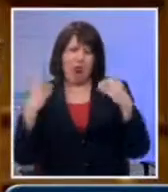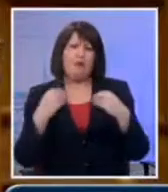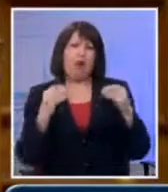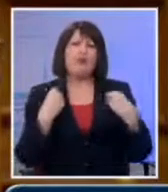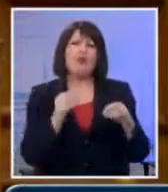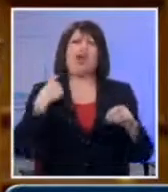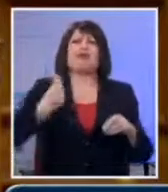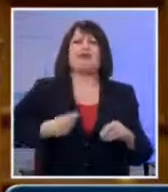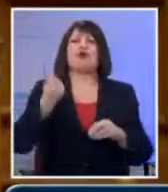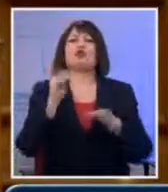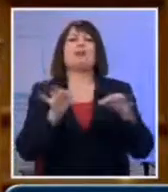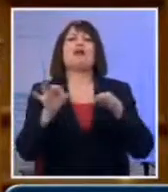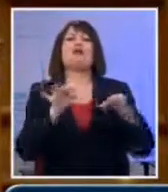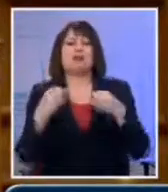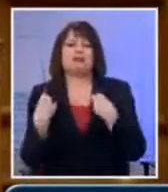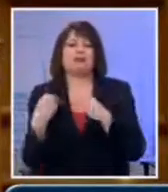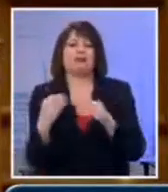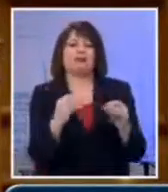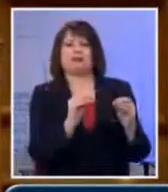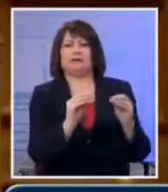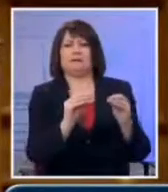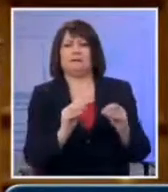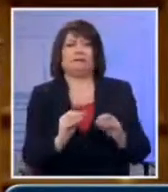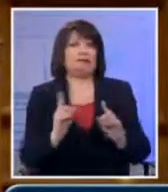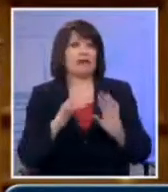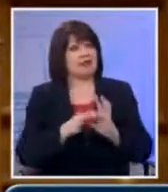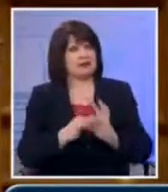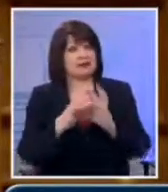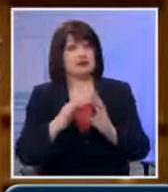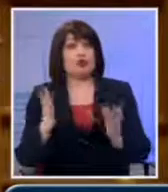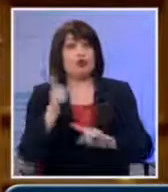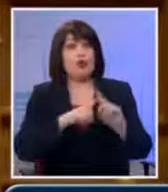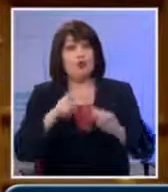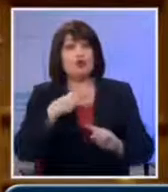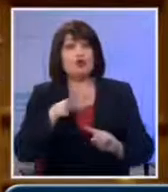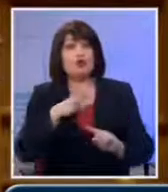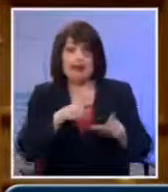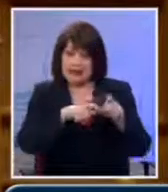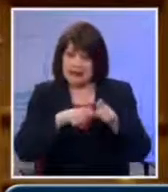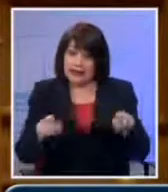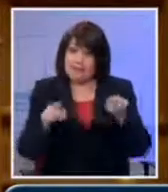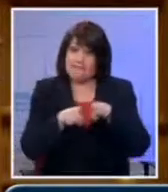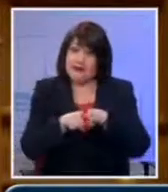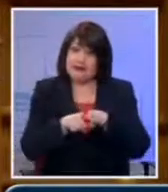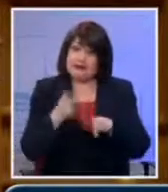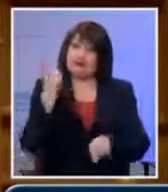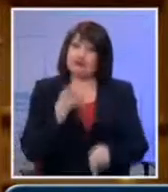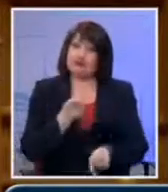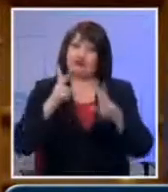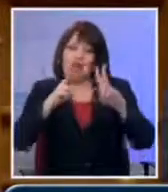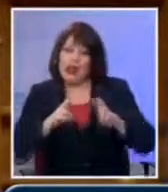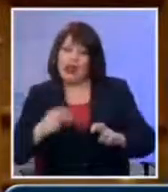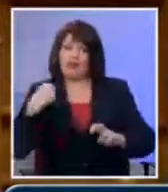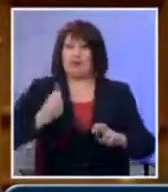δημόσιας περιουσίας και δημόσιου πλούτου. Όποιος επιθυμεί κοινοπραξίες με συμμετοχή και έλεγχο του